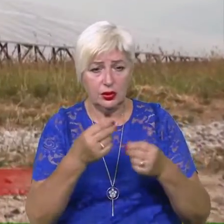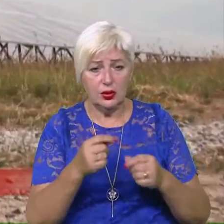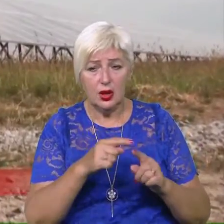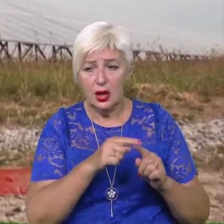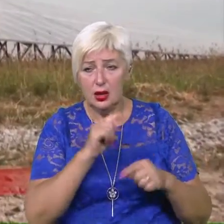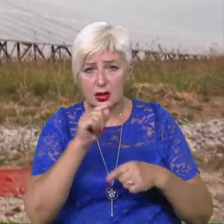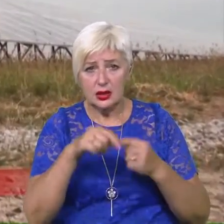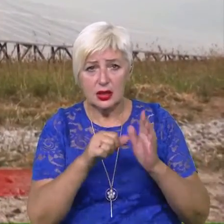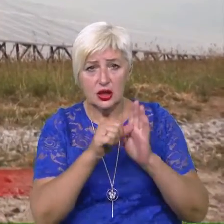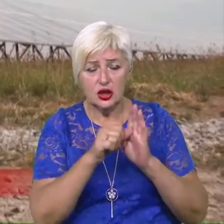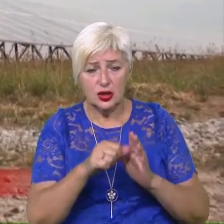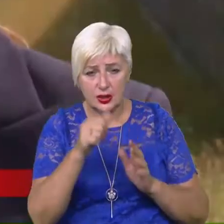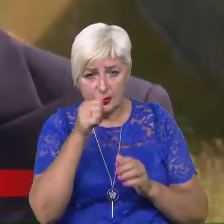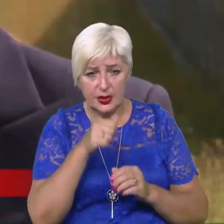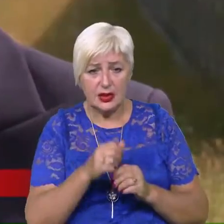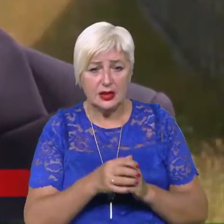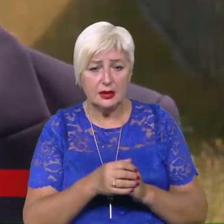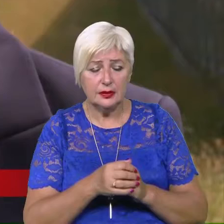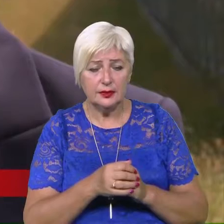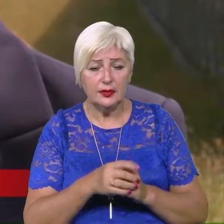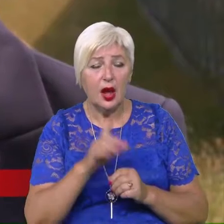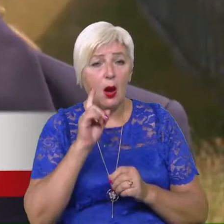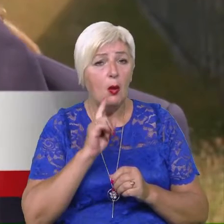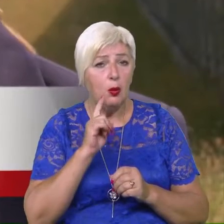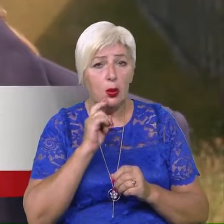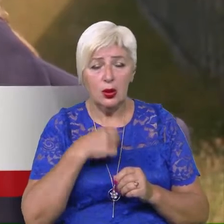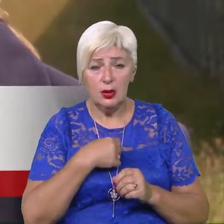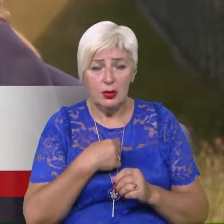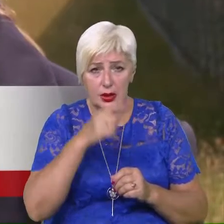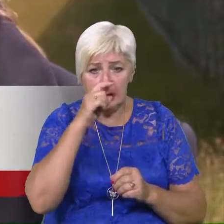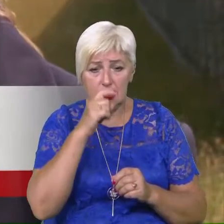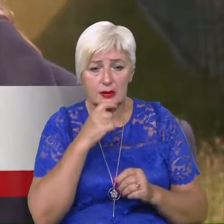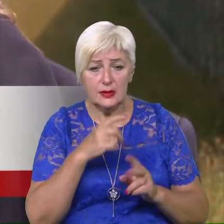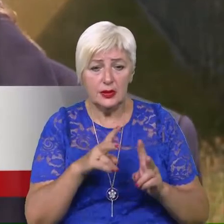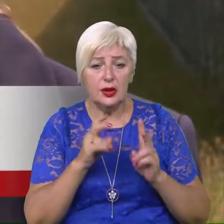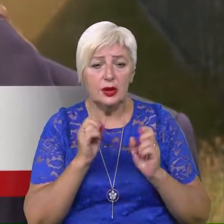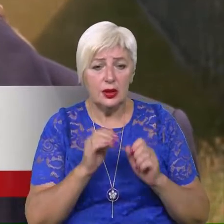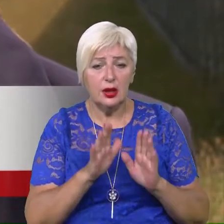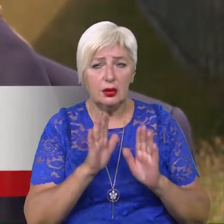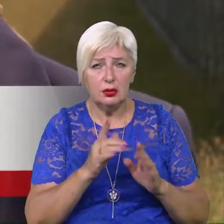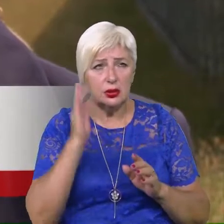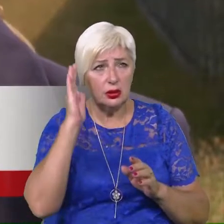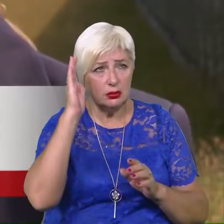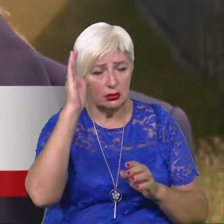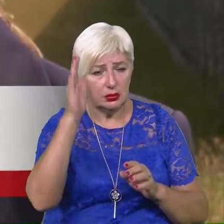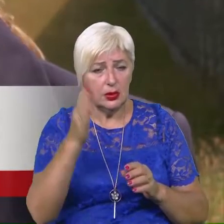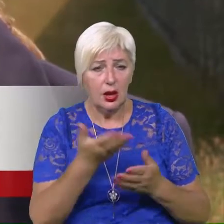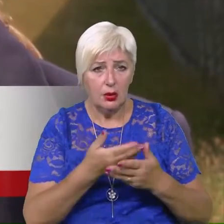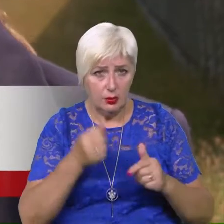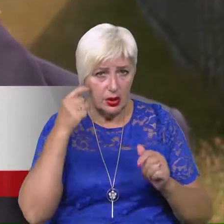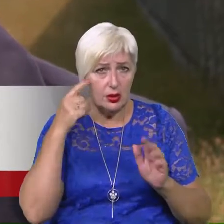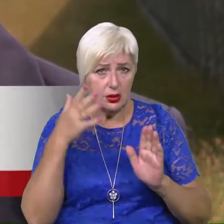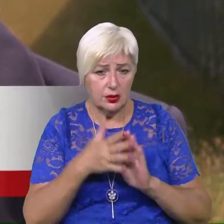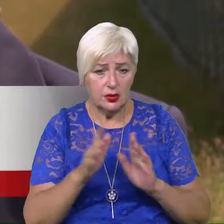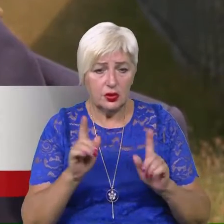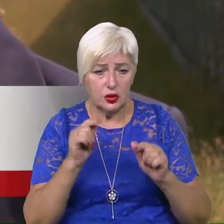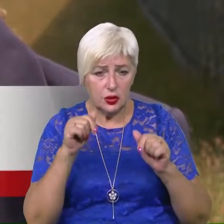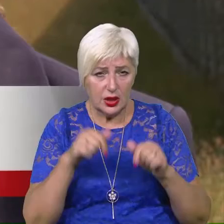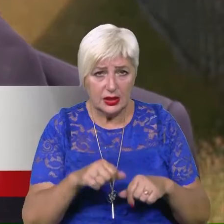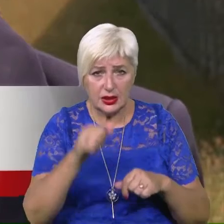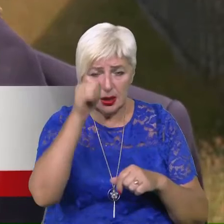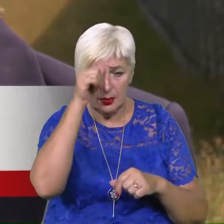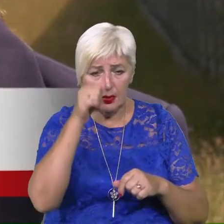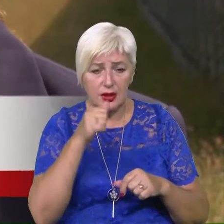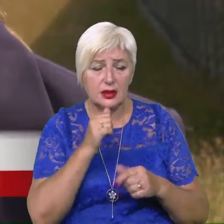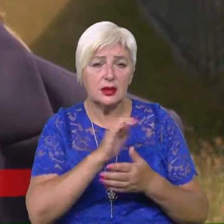зеленого тарифу і борги на ринку. Поки що ми не розуміємо, як воно буде в довгостроковому плані. Ми розуміємо, що зараз саме на цей місяць,